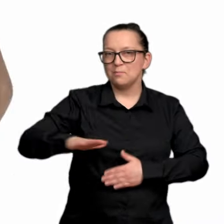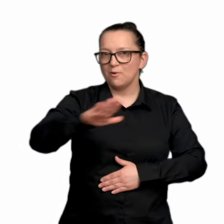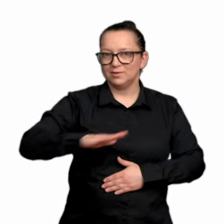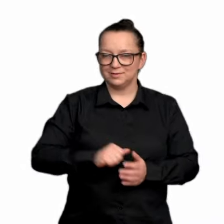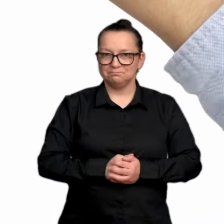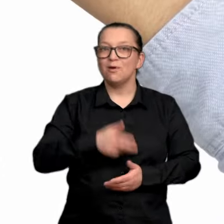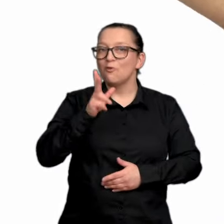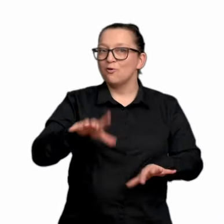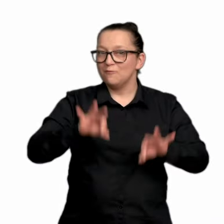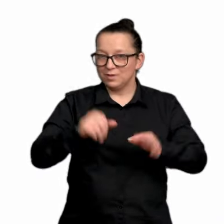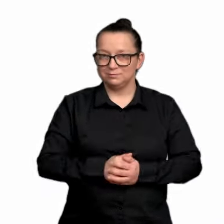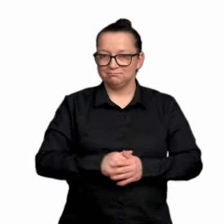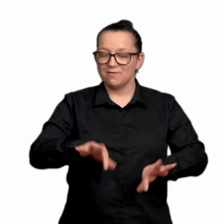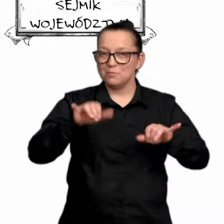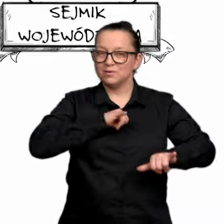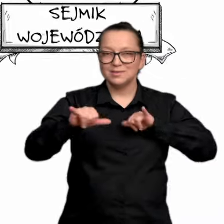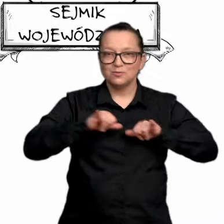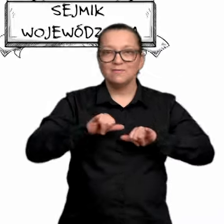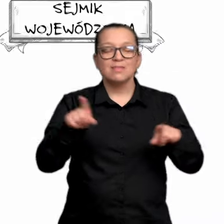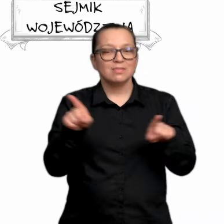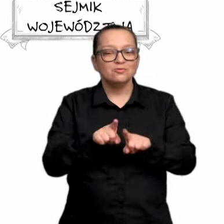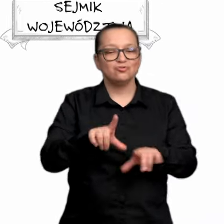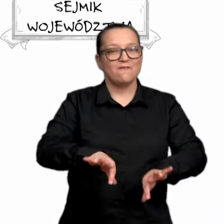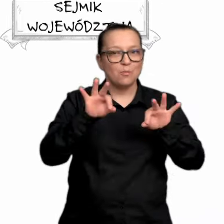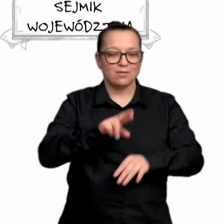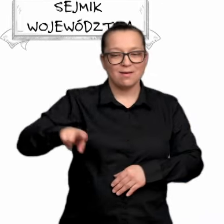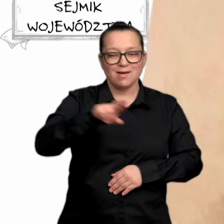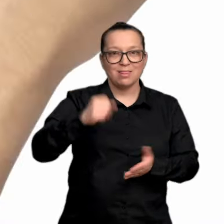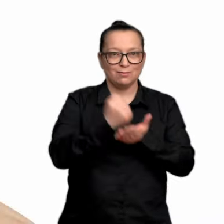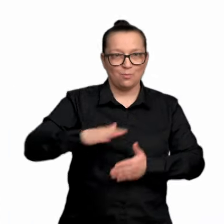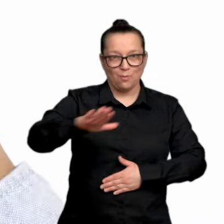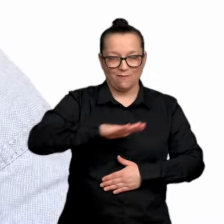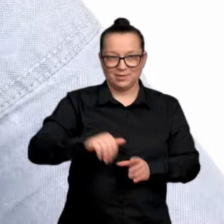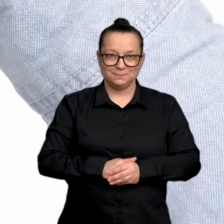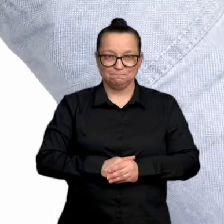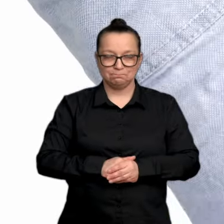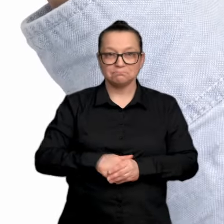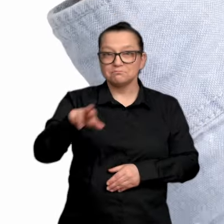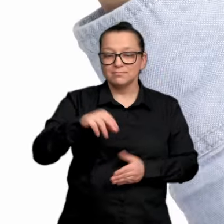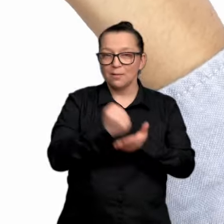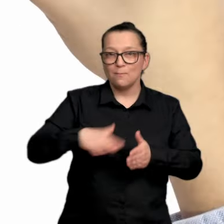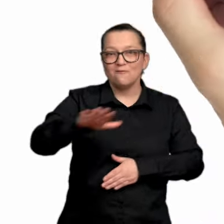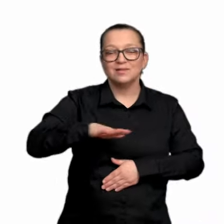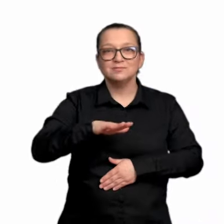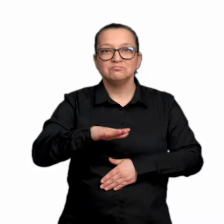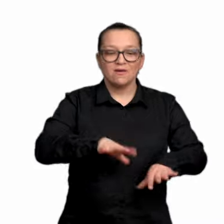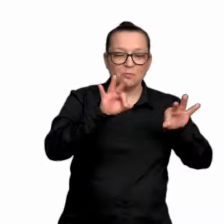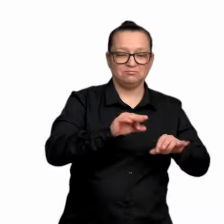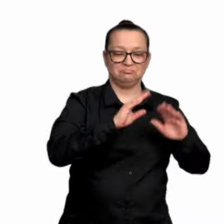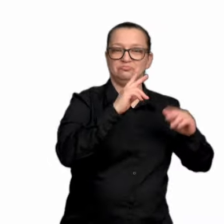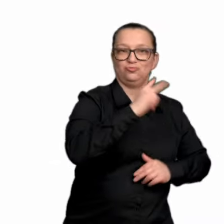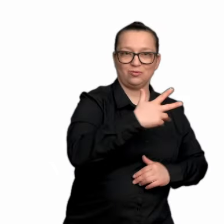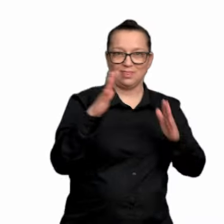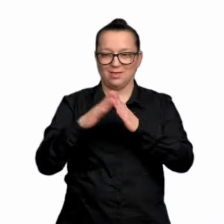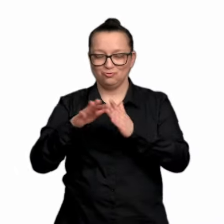wybieramy wybory samorządowe to również wybory radnych powiatów do rady powiatu wybieramy od trzech do 10